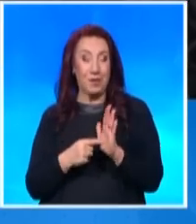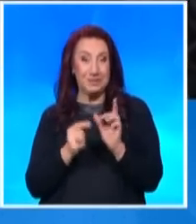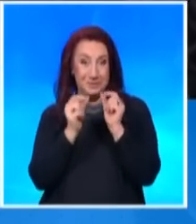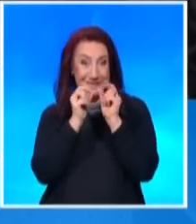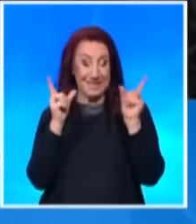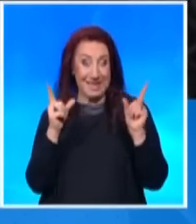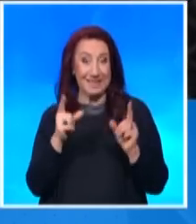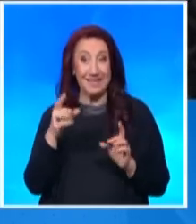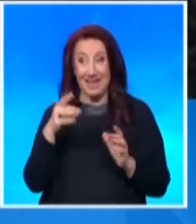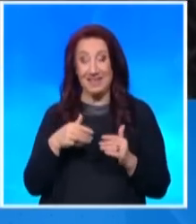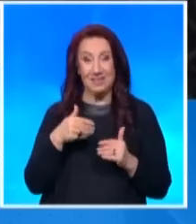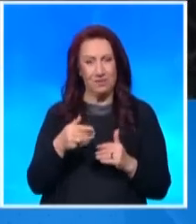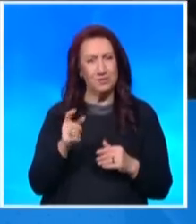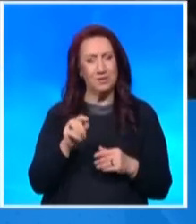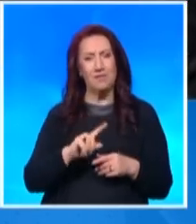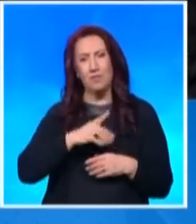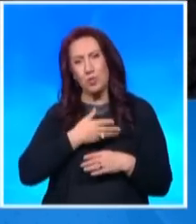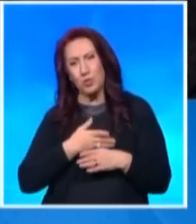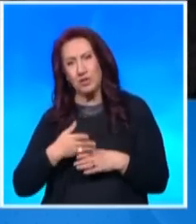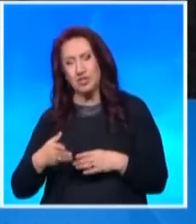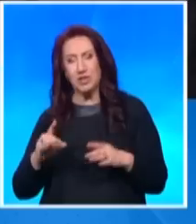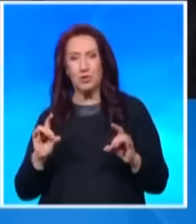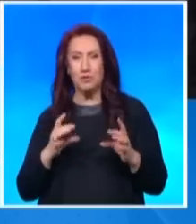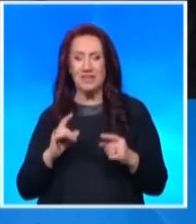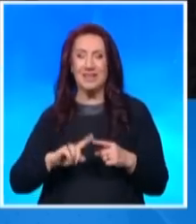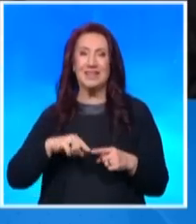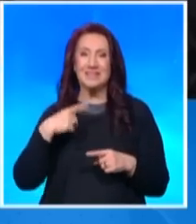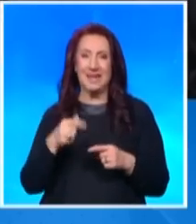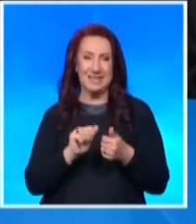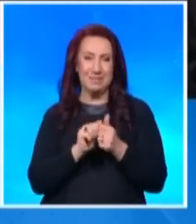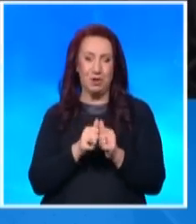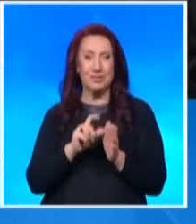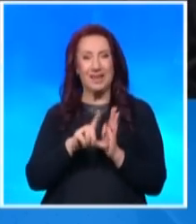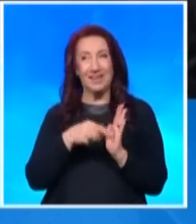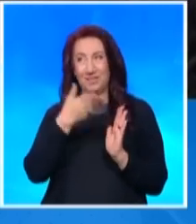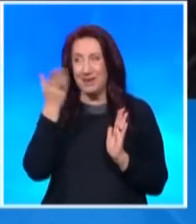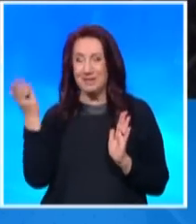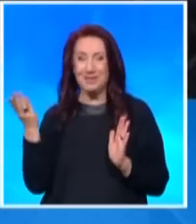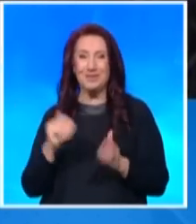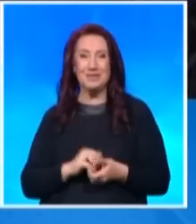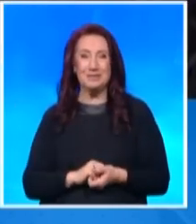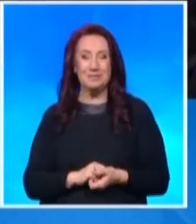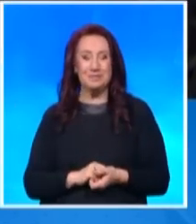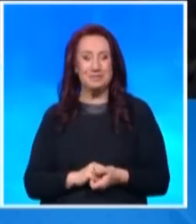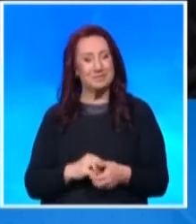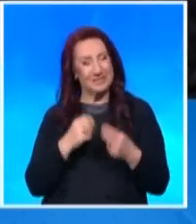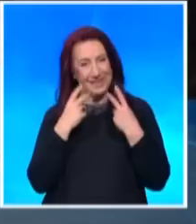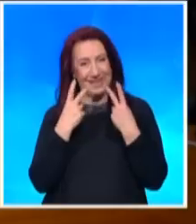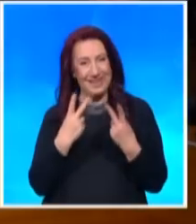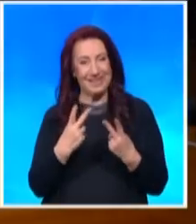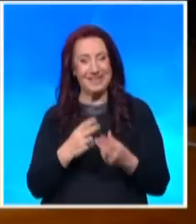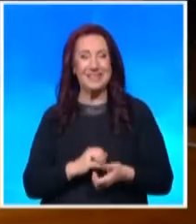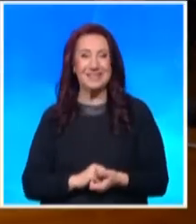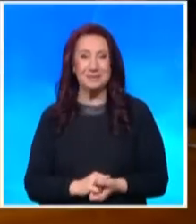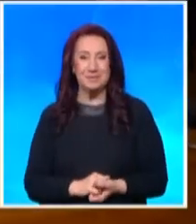новия сезон след малко в продължението на новините след спорта и времето. Останете с BTV.